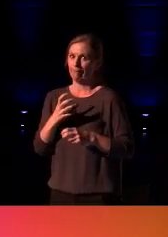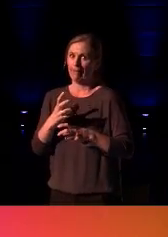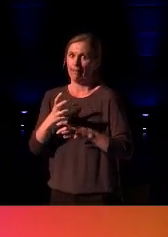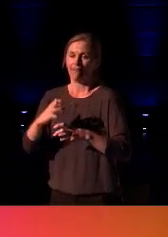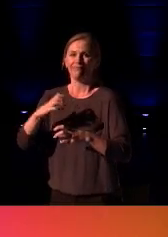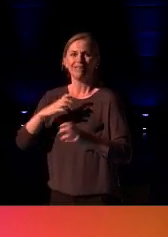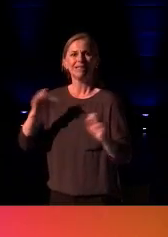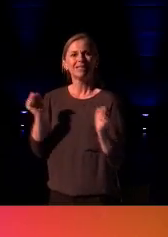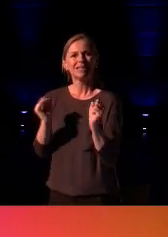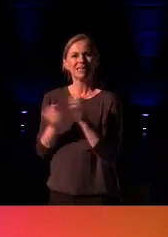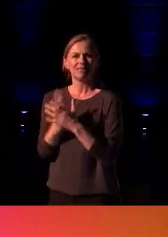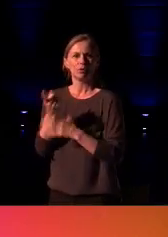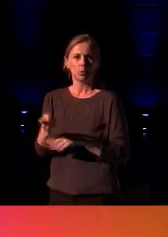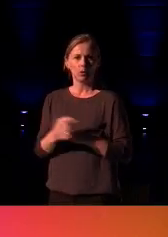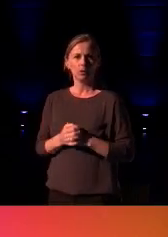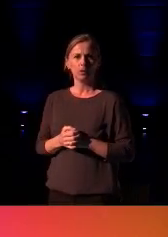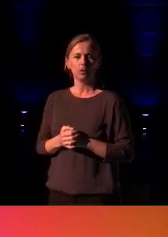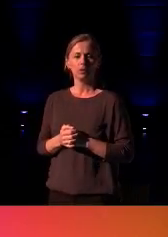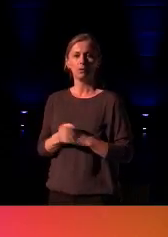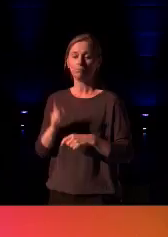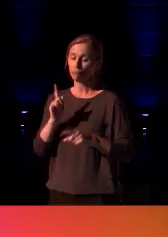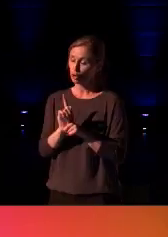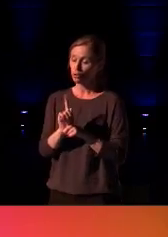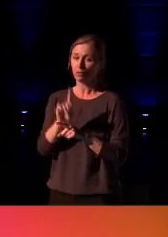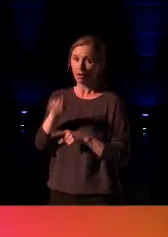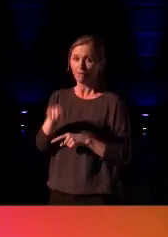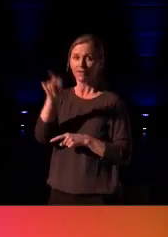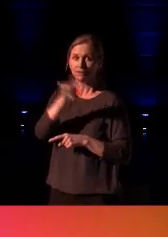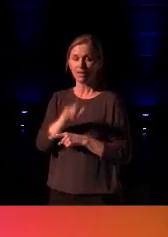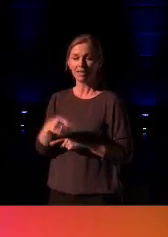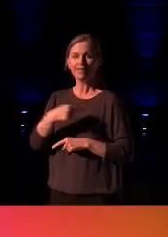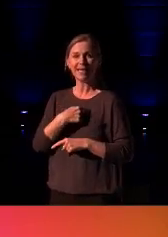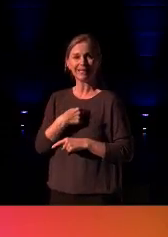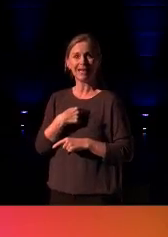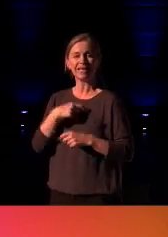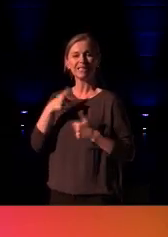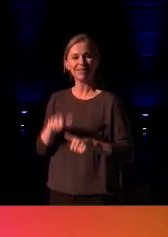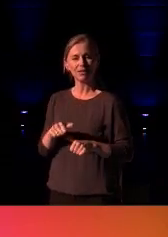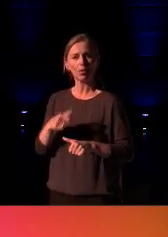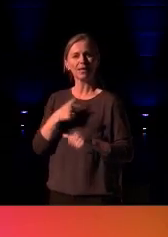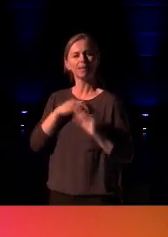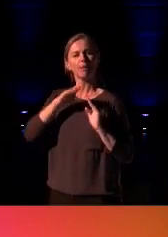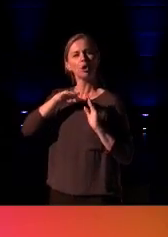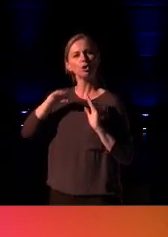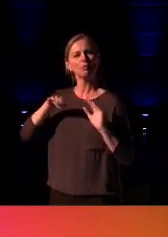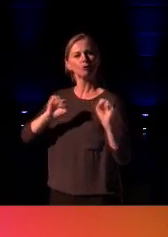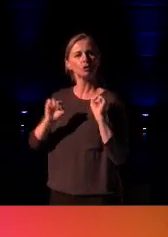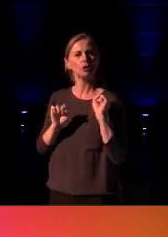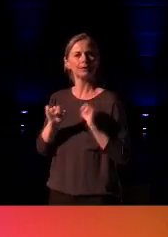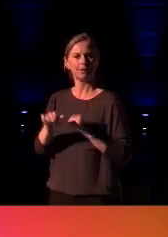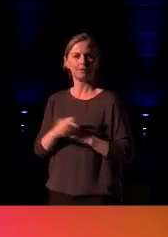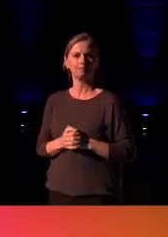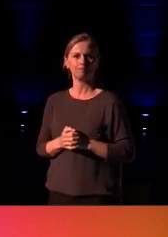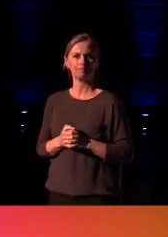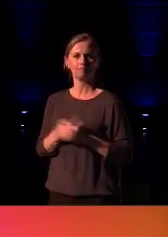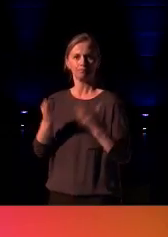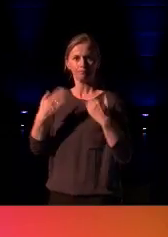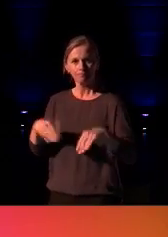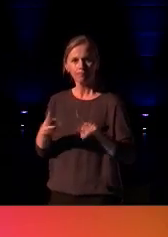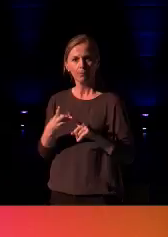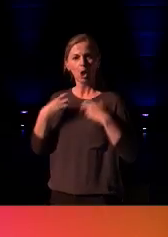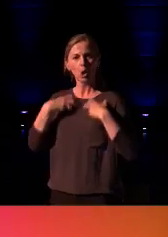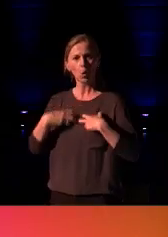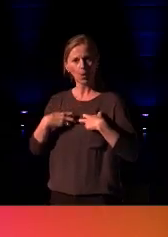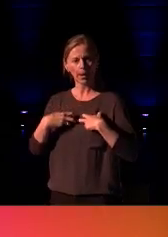i en stresssituasjon. Og dette gir risiko da for hjertesvikt og hjerterytmeforstyrrelser. Neste er lungene.